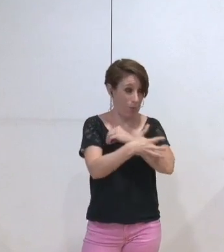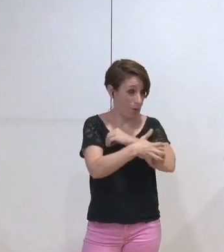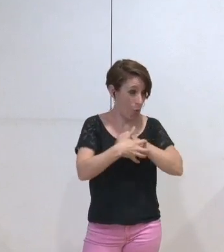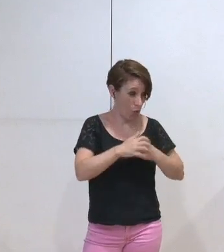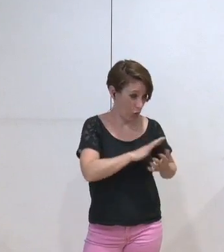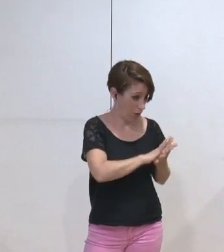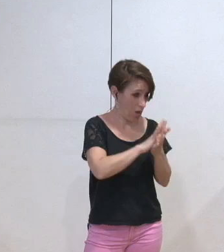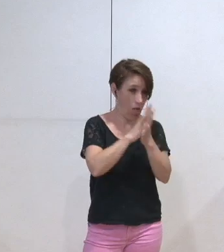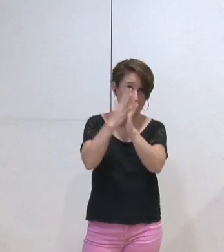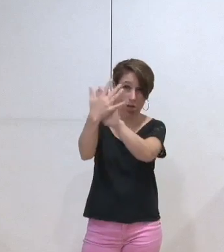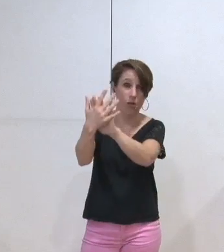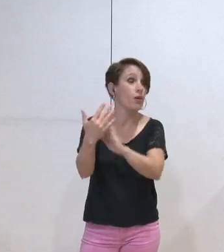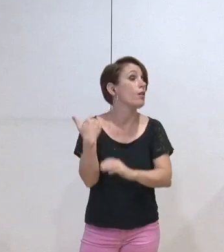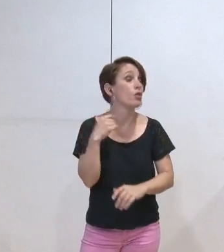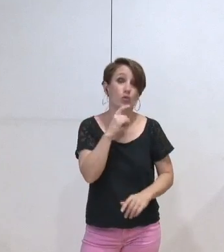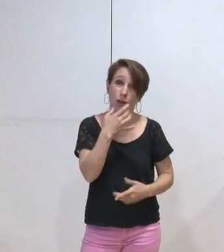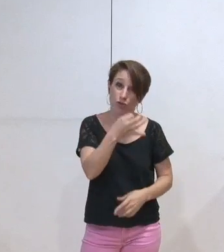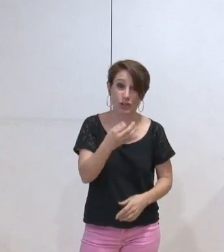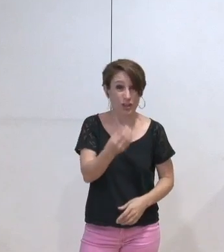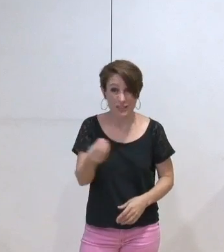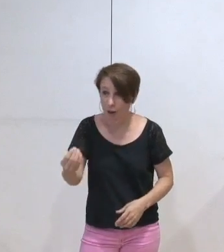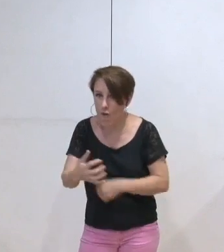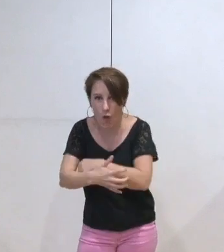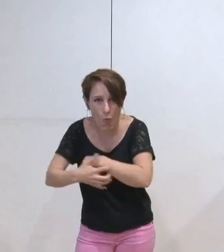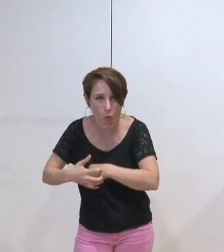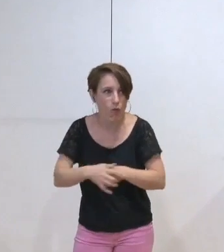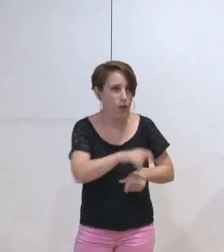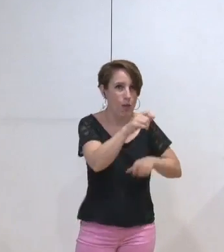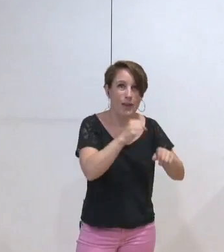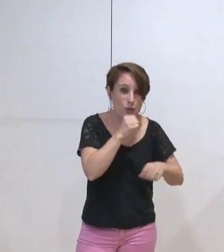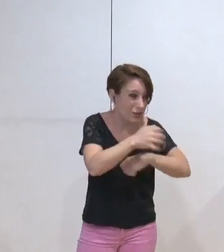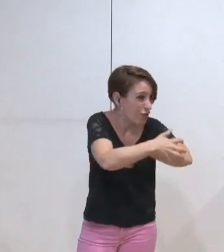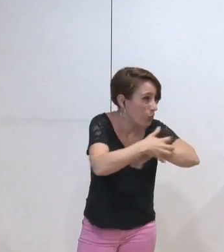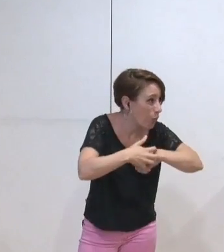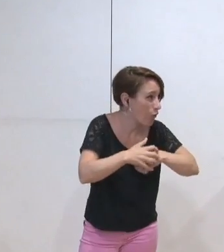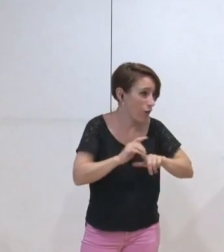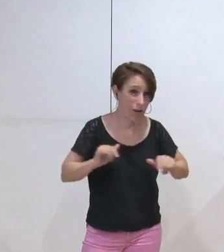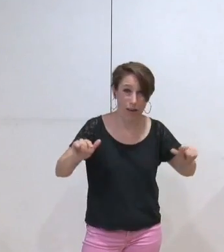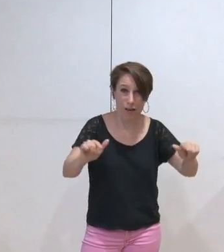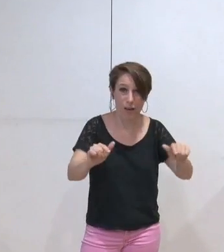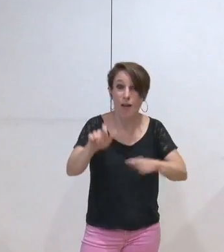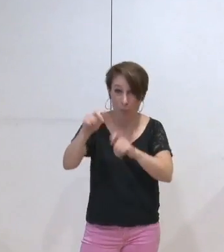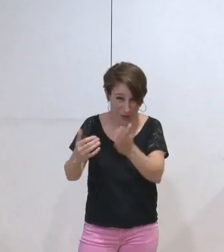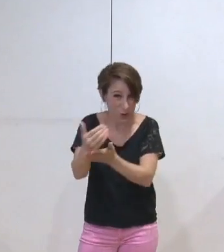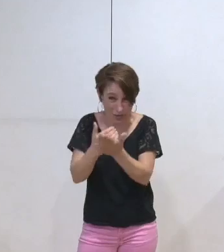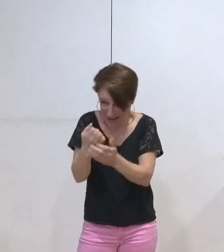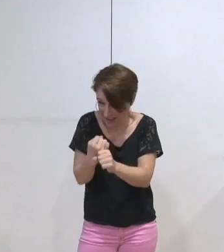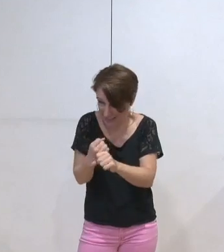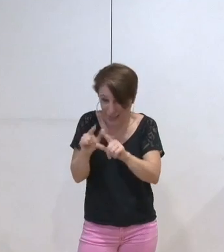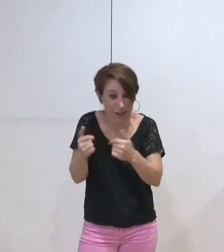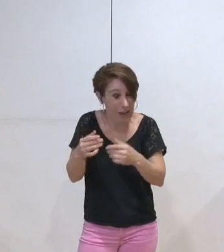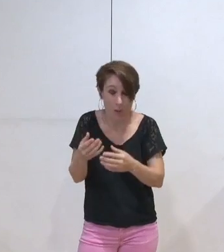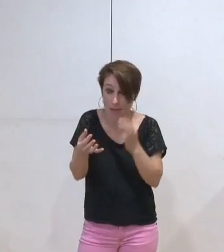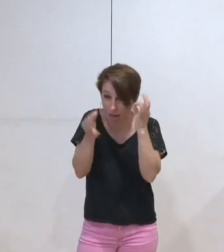pauvretés des enfants je l'ai évoqué les pauvretés dans le grand âge qui reviennent fortement les pauvretés de salariés aujourd'hui qui